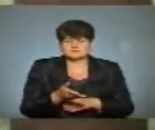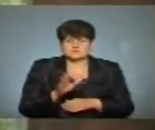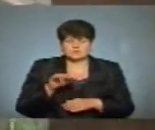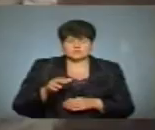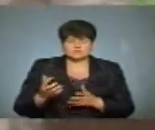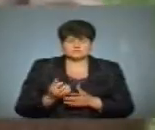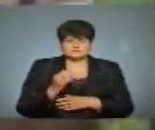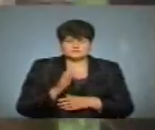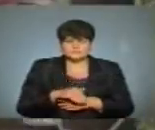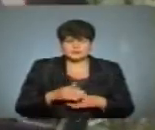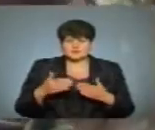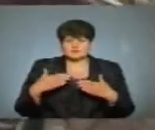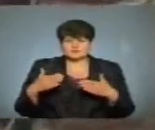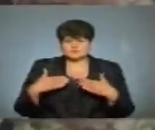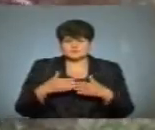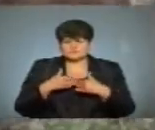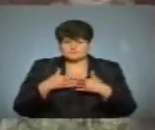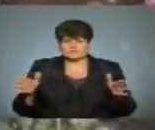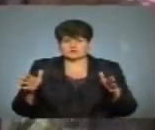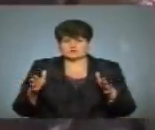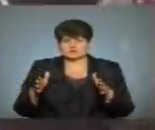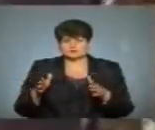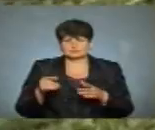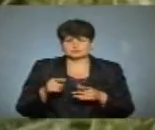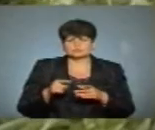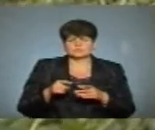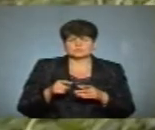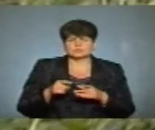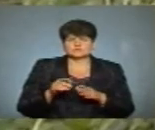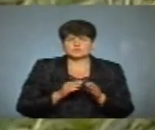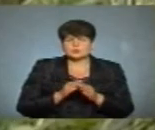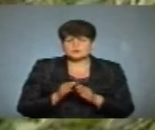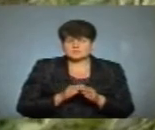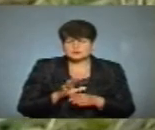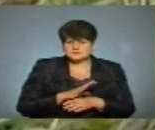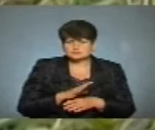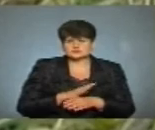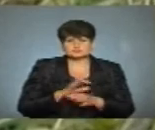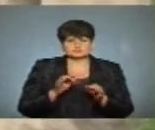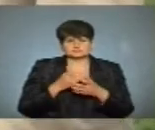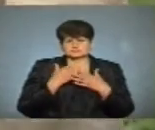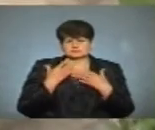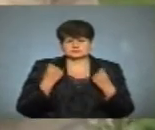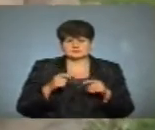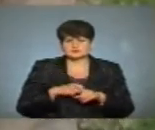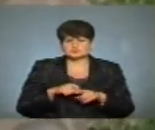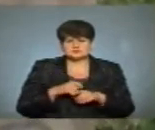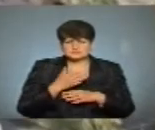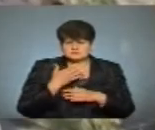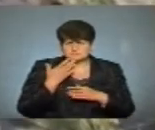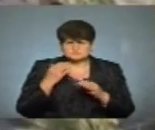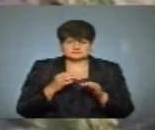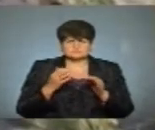потім. Брама сама тут була закрита, вирвало тут, було послали, що тут послали? Огірки, нема нічого. Часник, нема